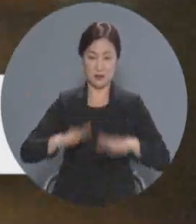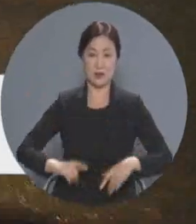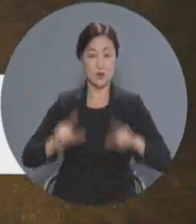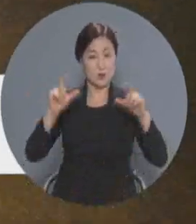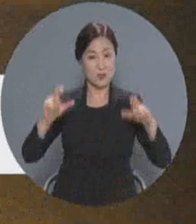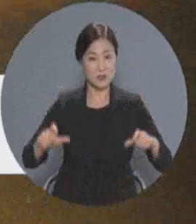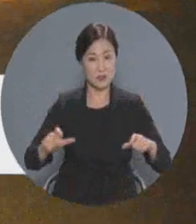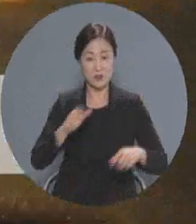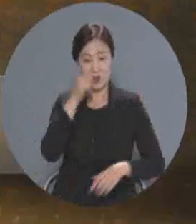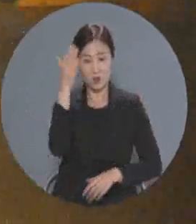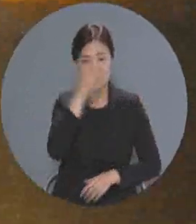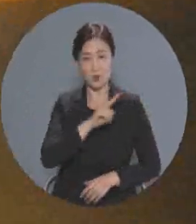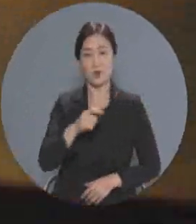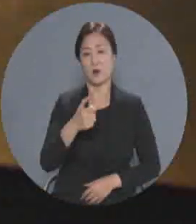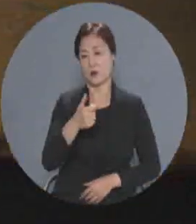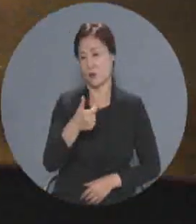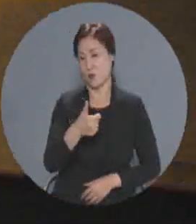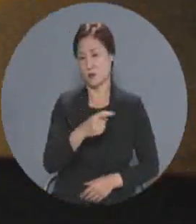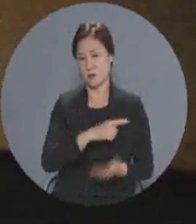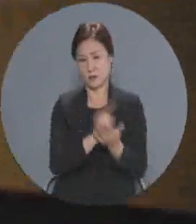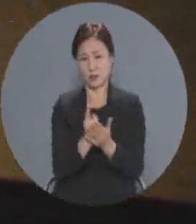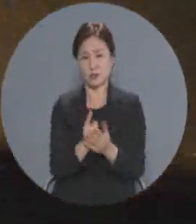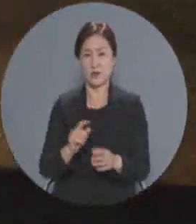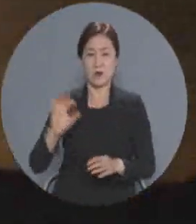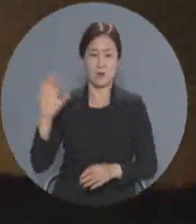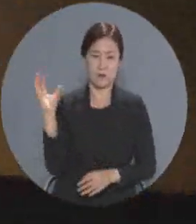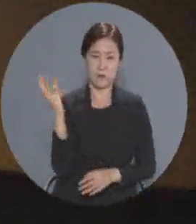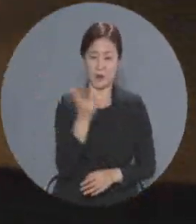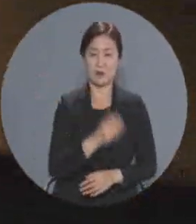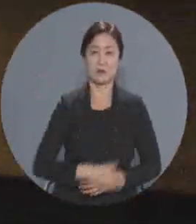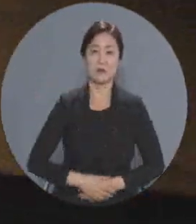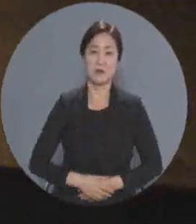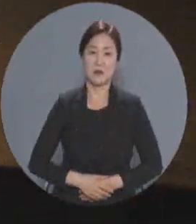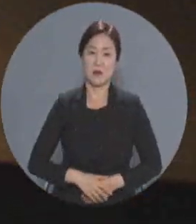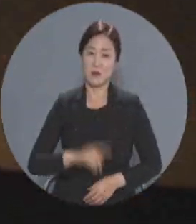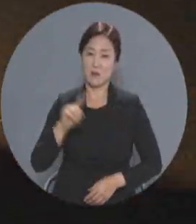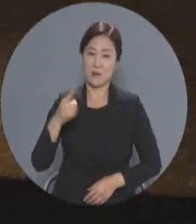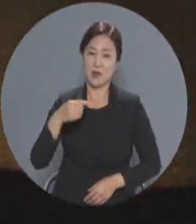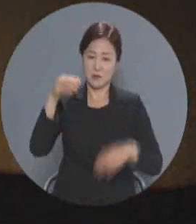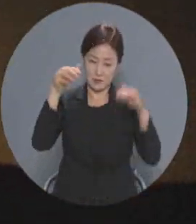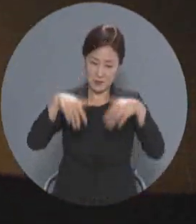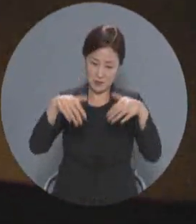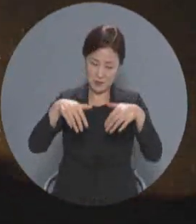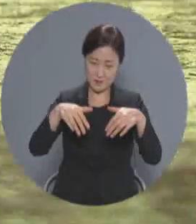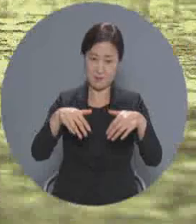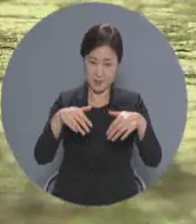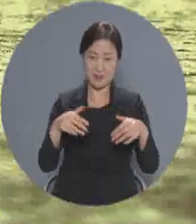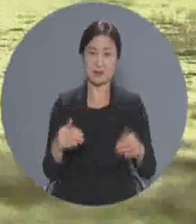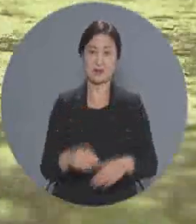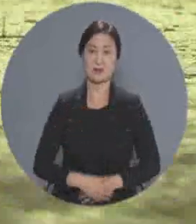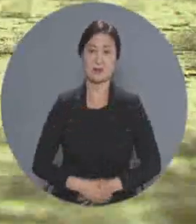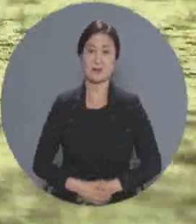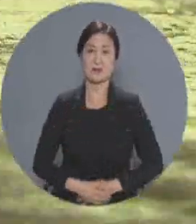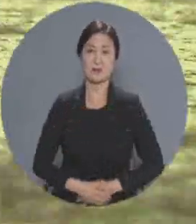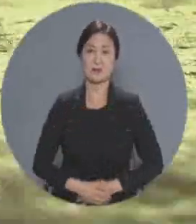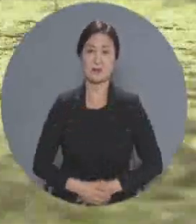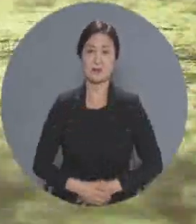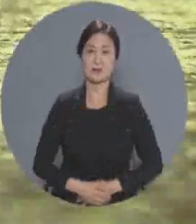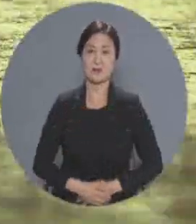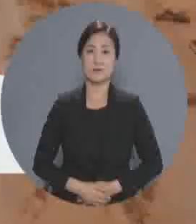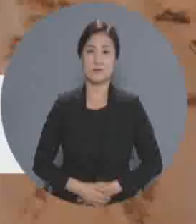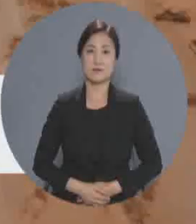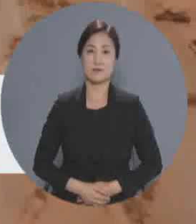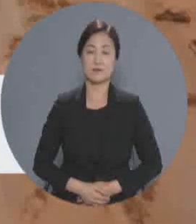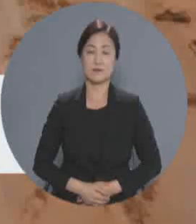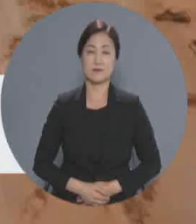동부에서는 여수 155mm를 최고로 전 지역에서 100mm 안팎의 많은 비가 내렸습니다.